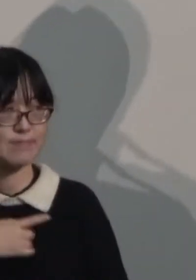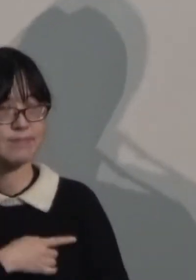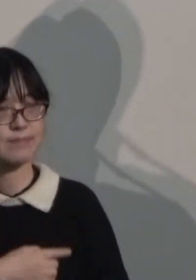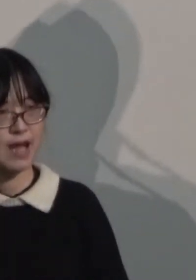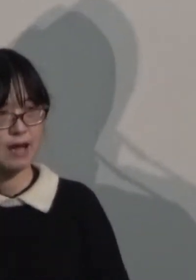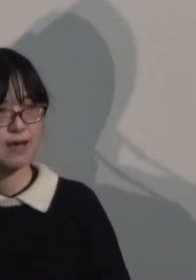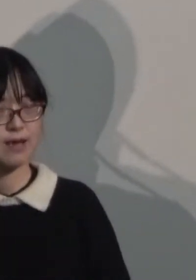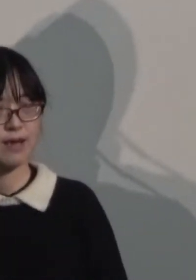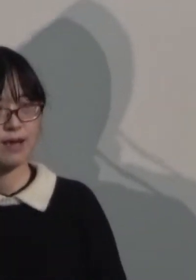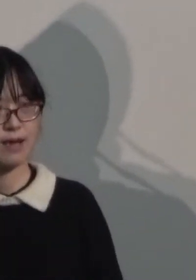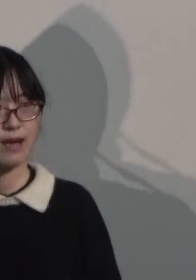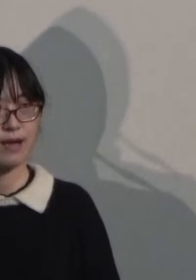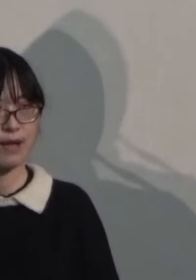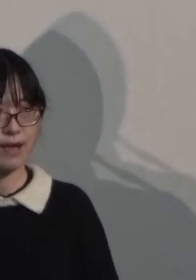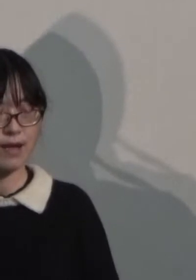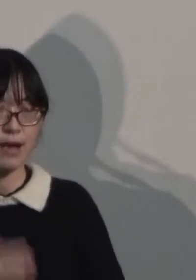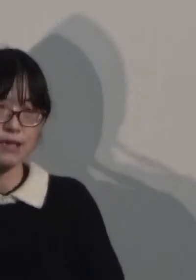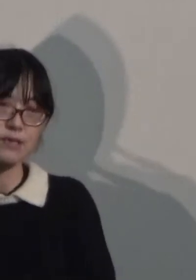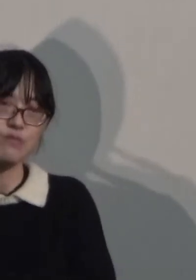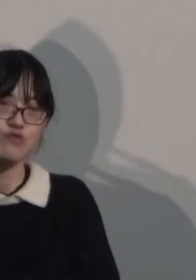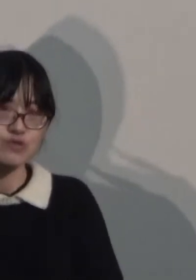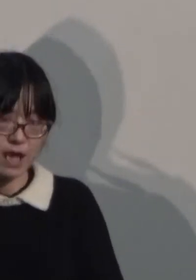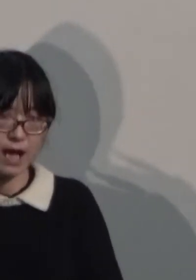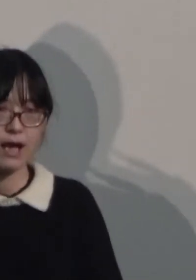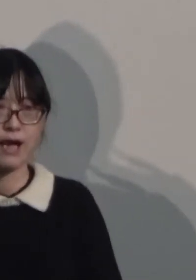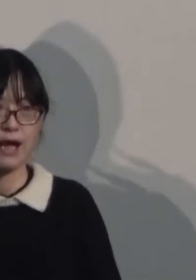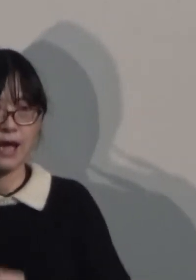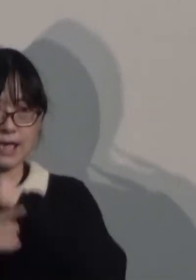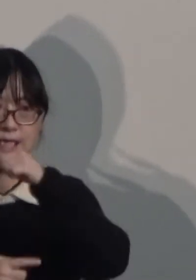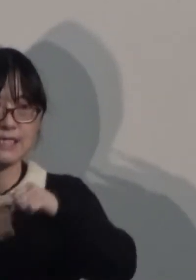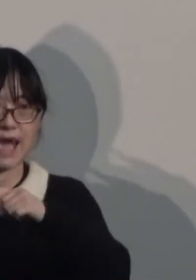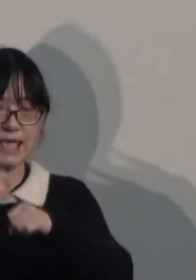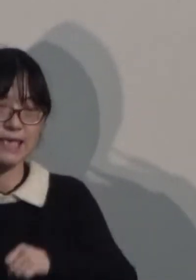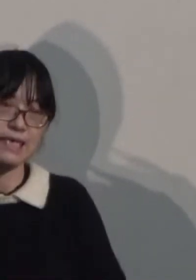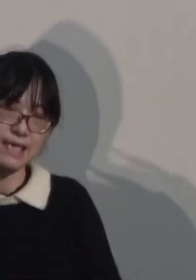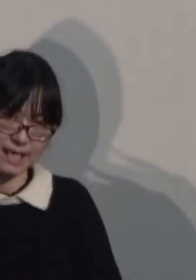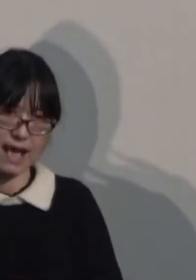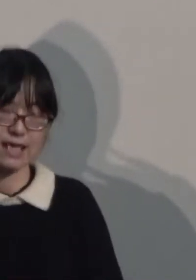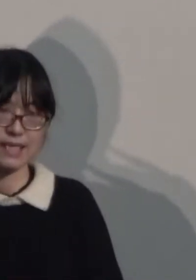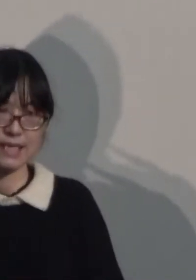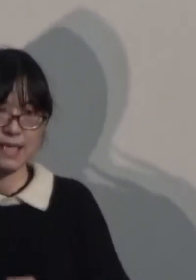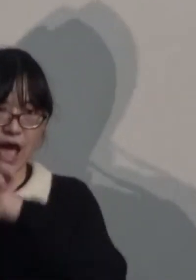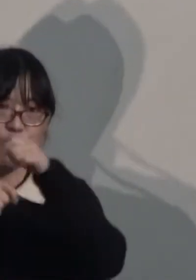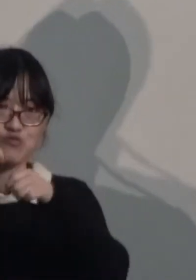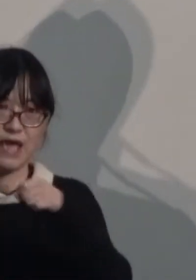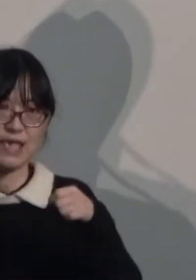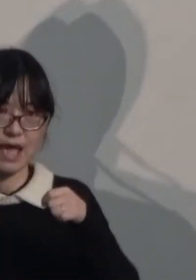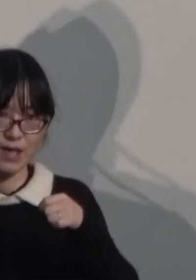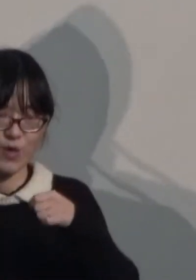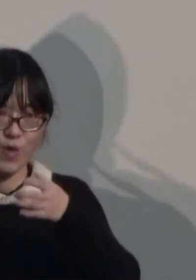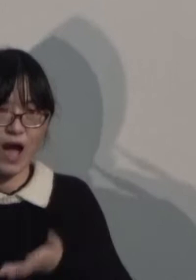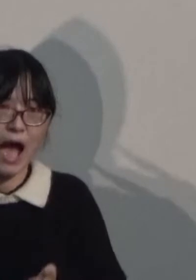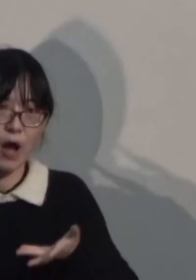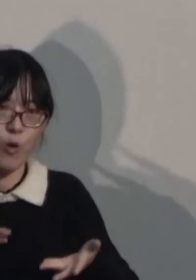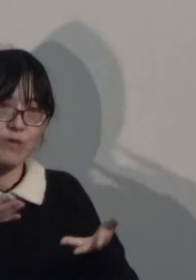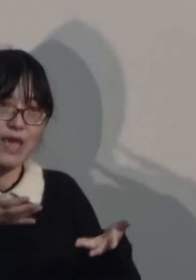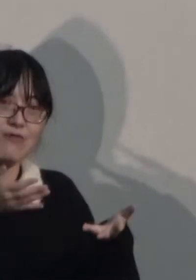フランシス・チャーチは1年に1回プレゼントを運んでくるサンタクロースより